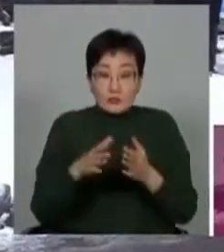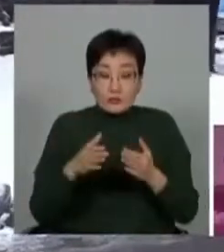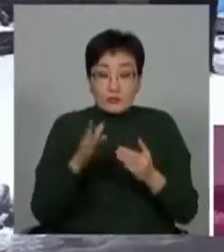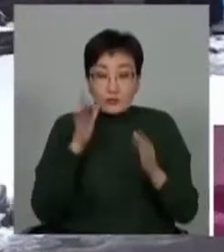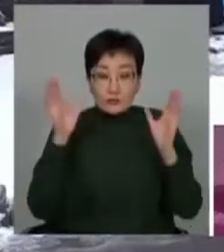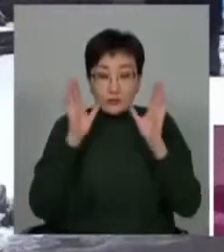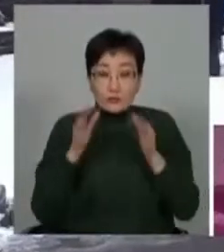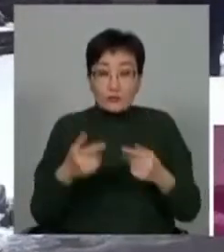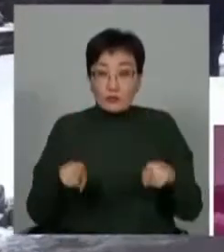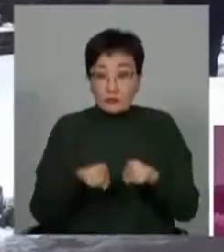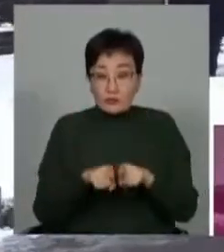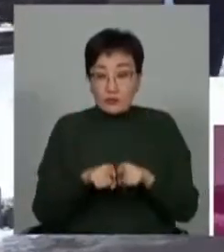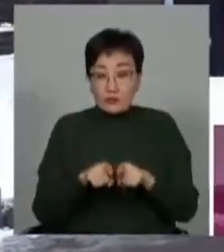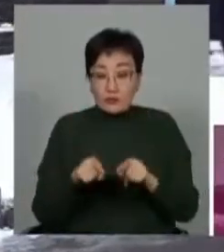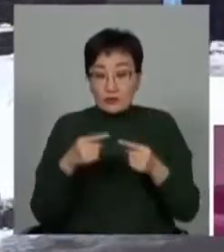кезеңінен таппайсың таяу жатқан